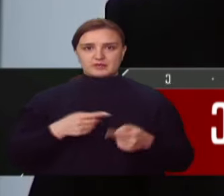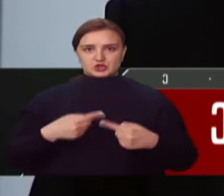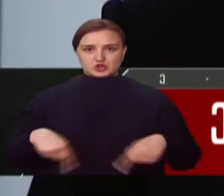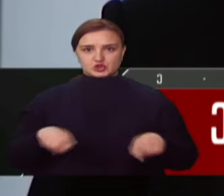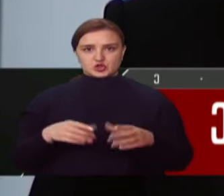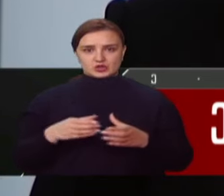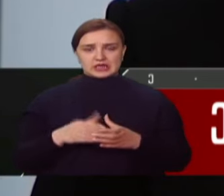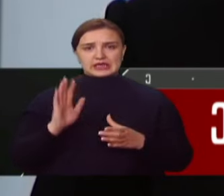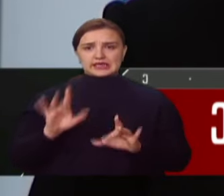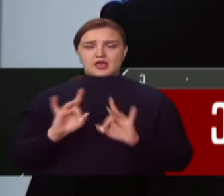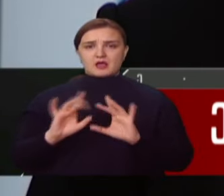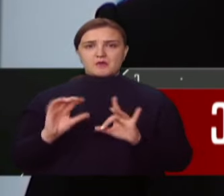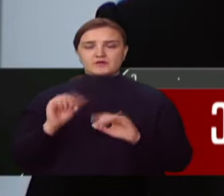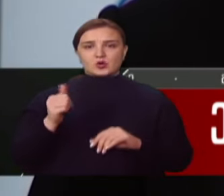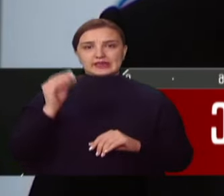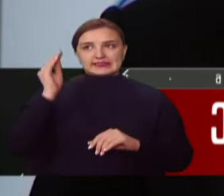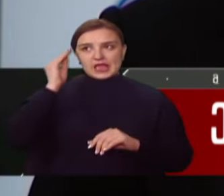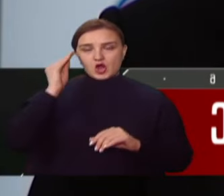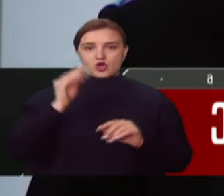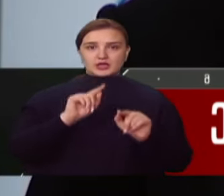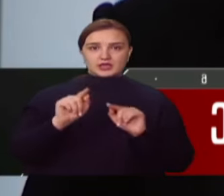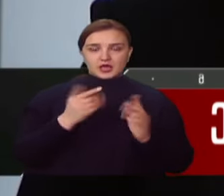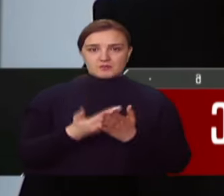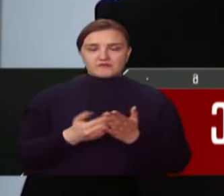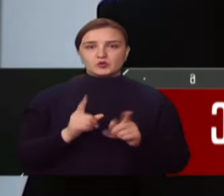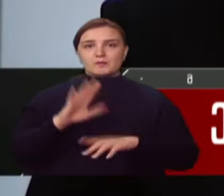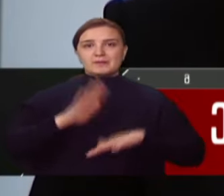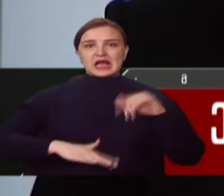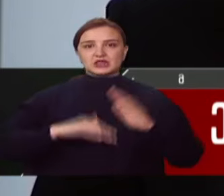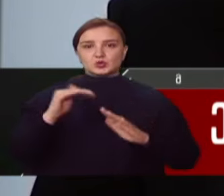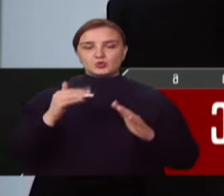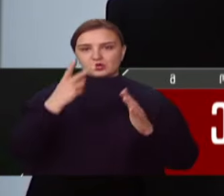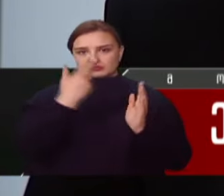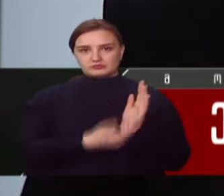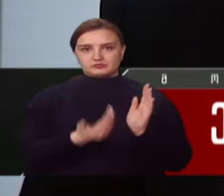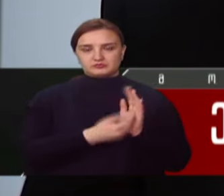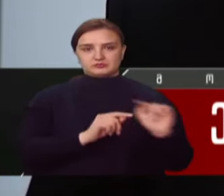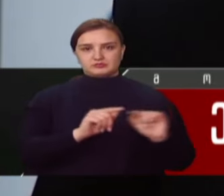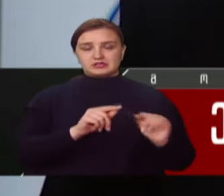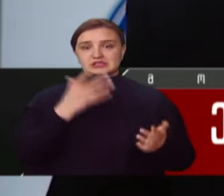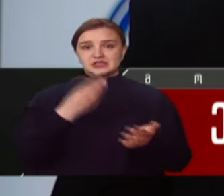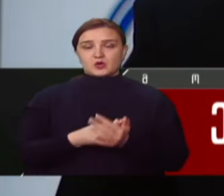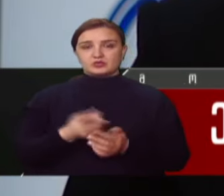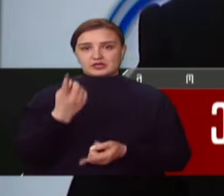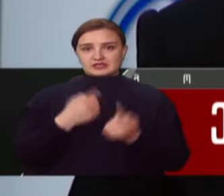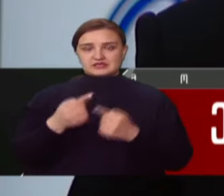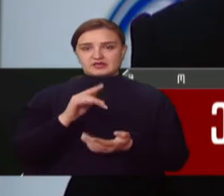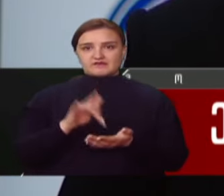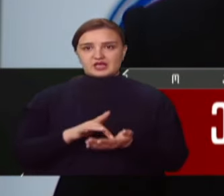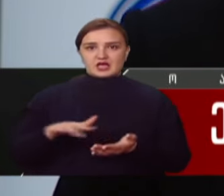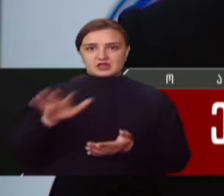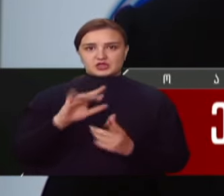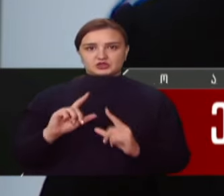გაივლიან როგორც თეორიულ, ასევე პრაქტიკულ კურს და დაბრუნდებიან თავიანთ ქვეყანაში იმისთვის,